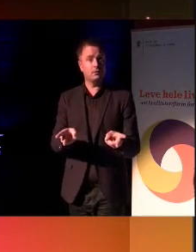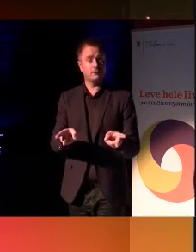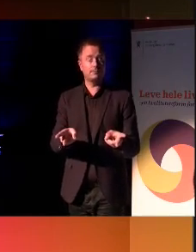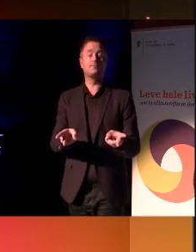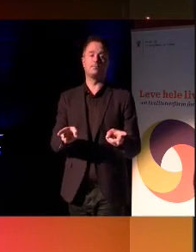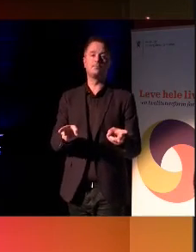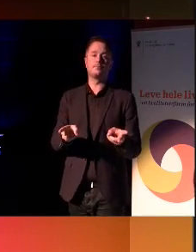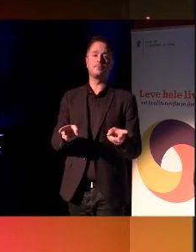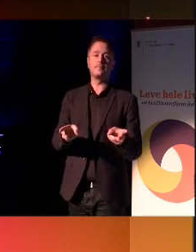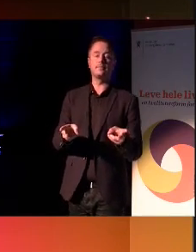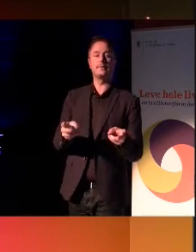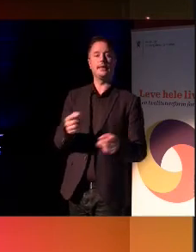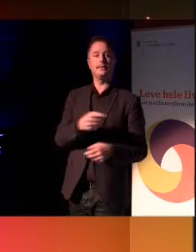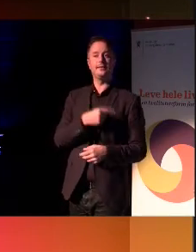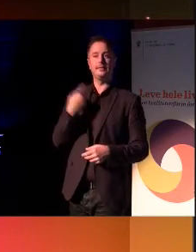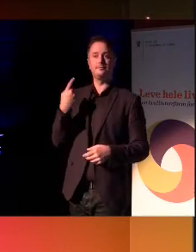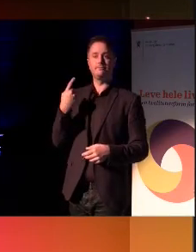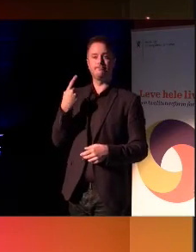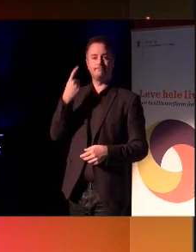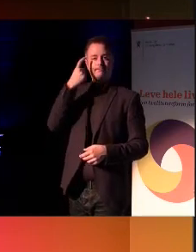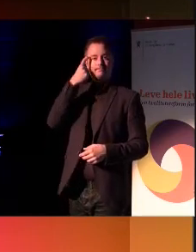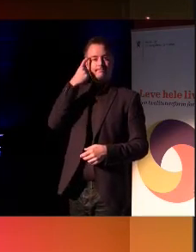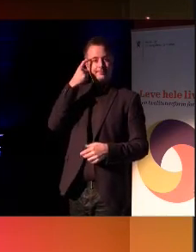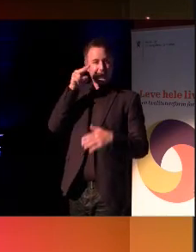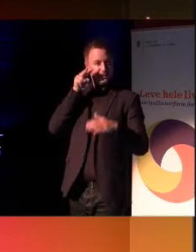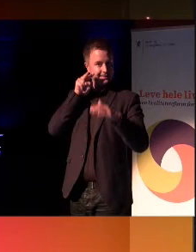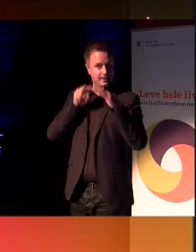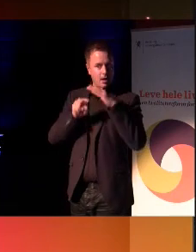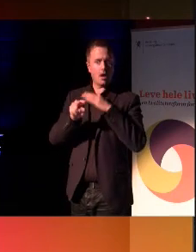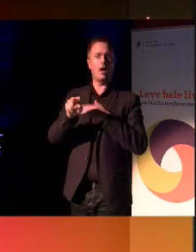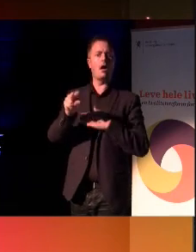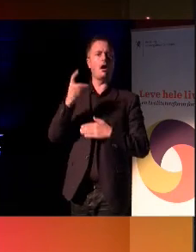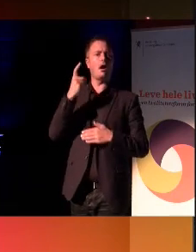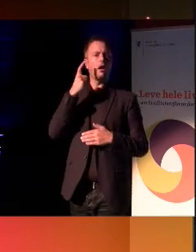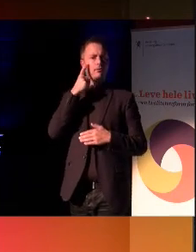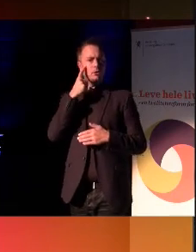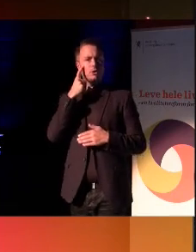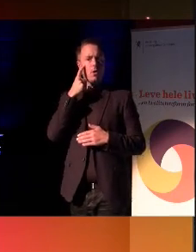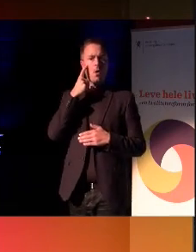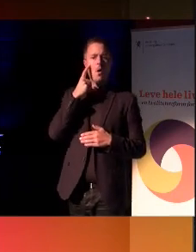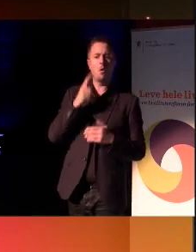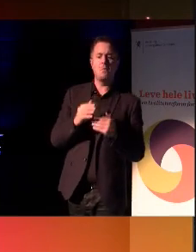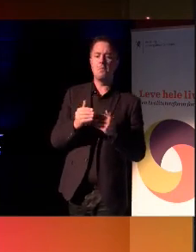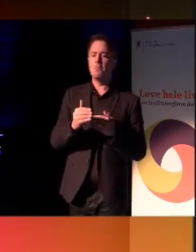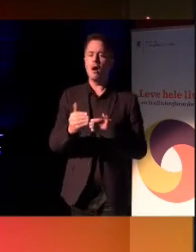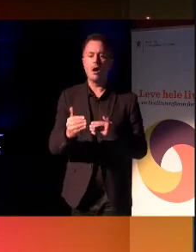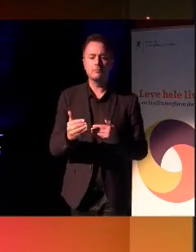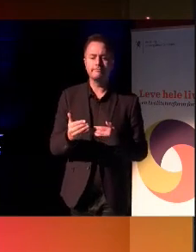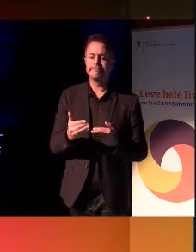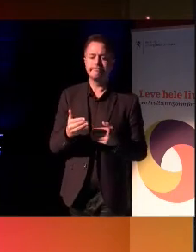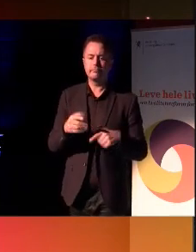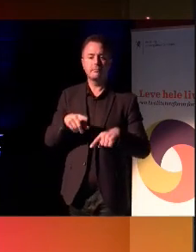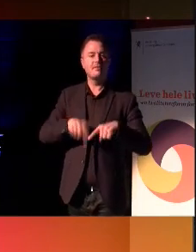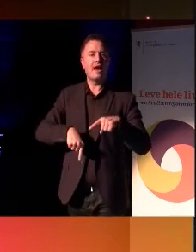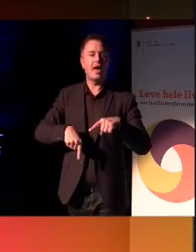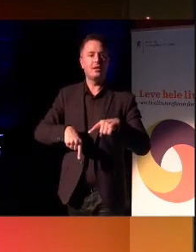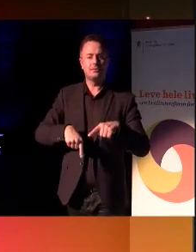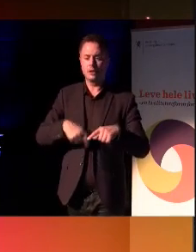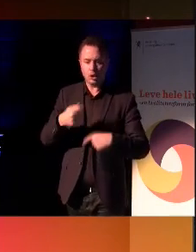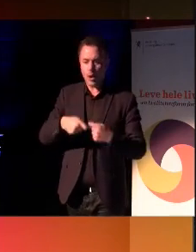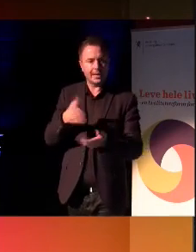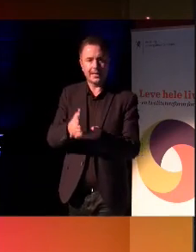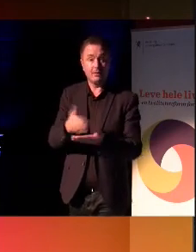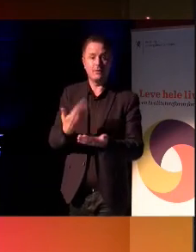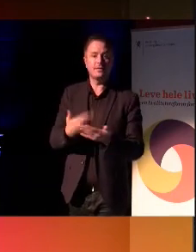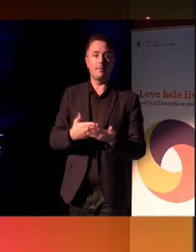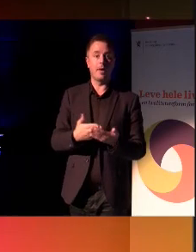Og da fikk jo vi innsikten på at det ikke alt som blir gjort riktig. Det ikke alt som blir gjort av rette